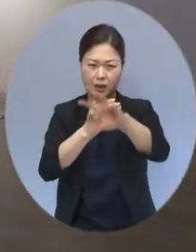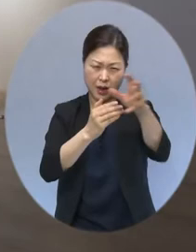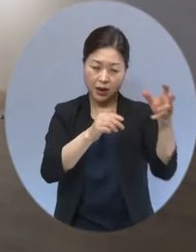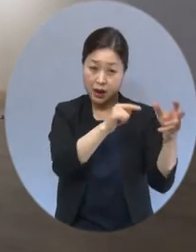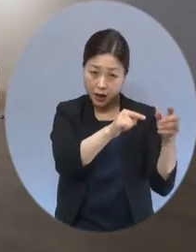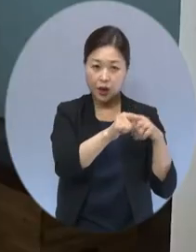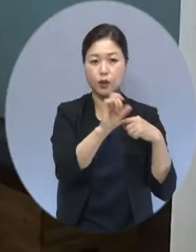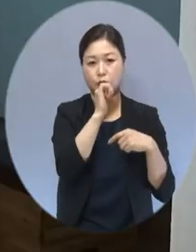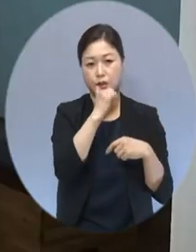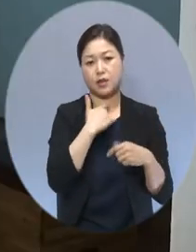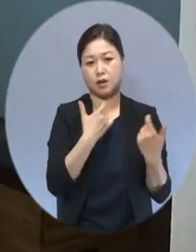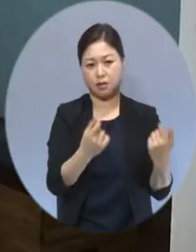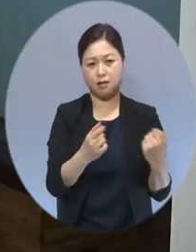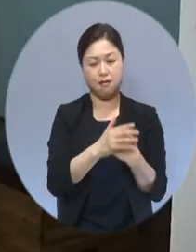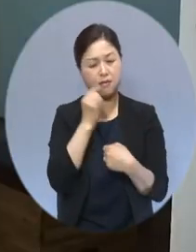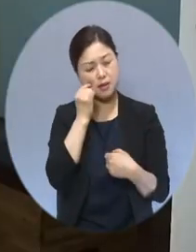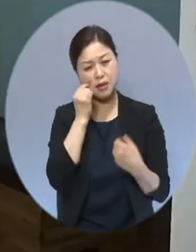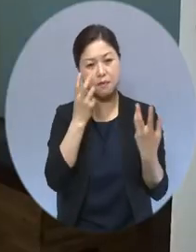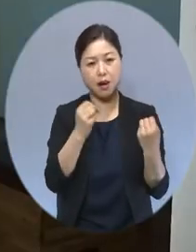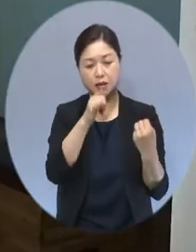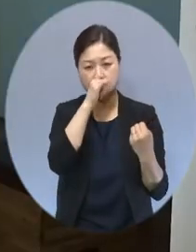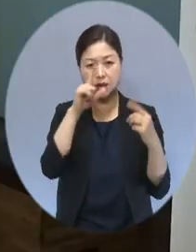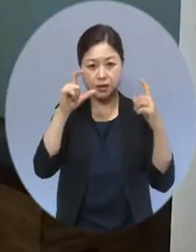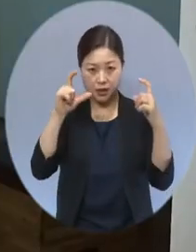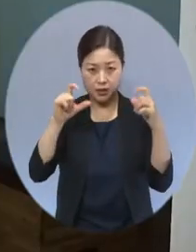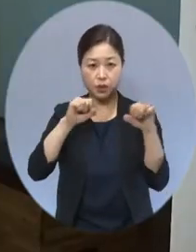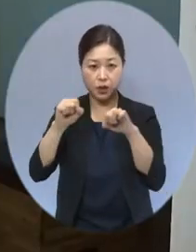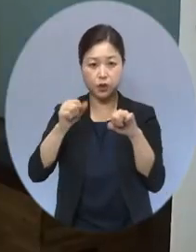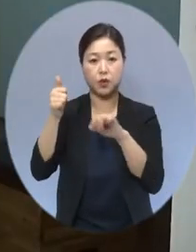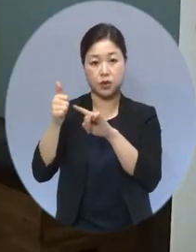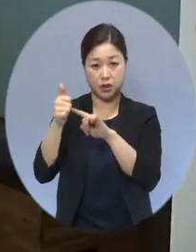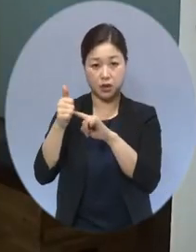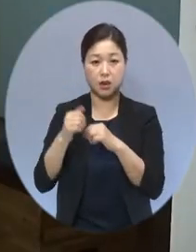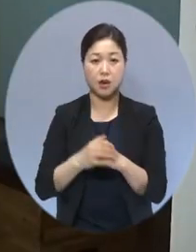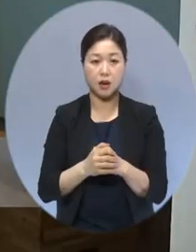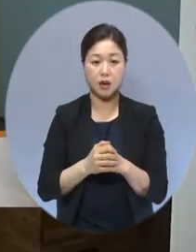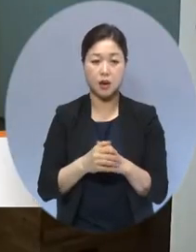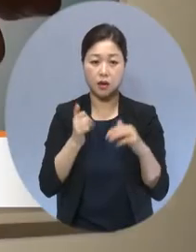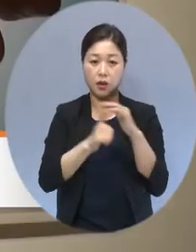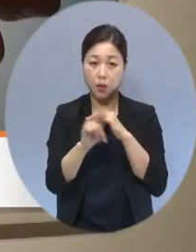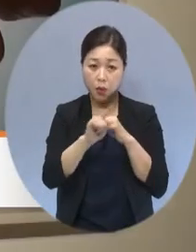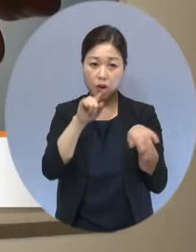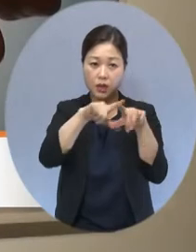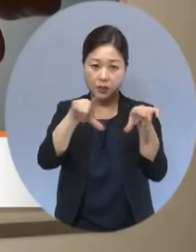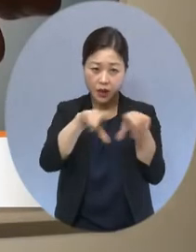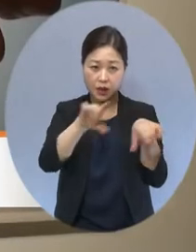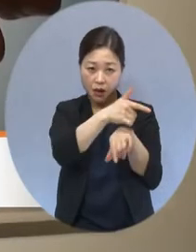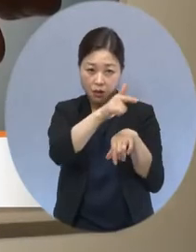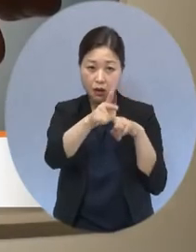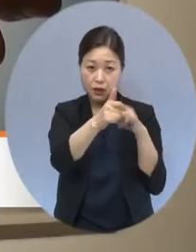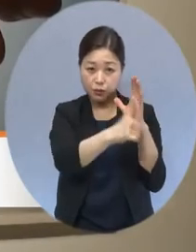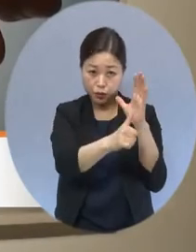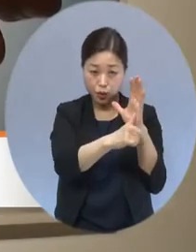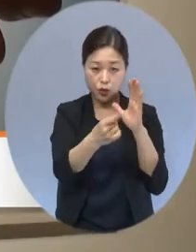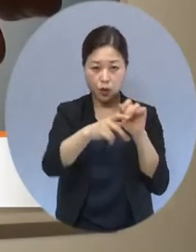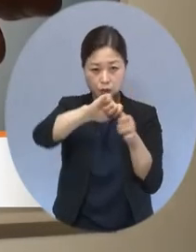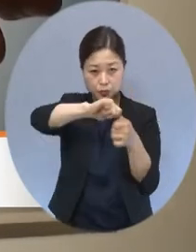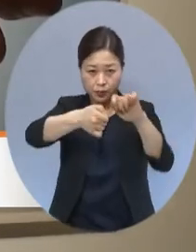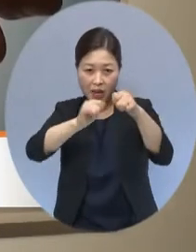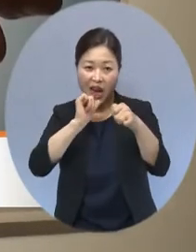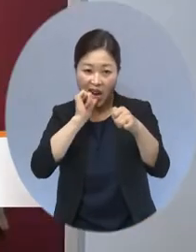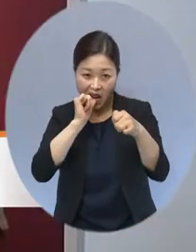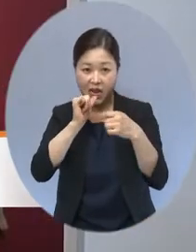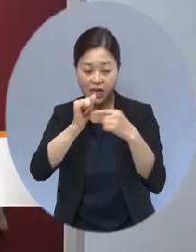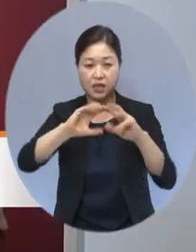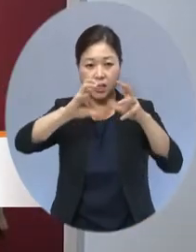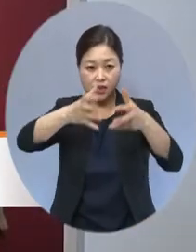소개돼 대중적인 인기를 얻고 있는 사진작가로 대표작은 일상의 다양한 소재와 구부린 철사를 이용한